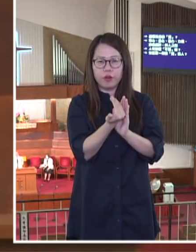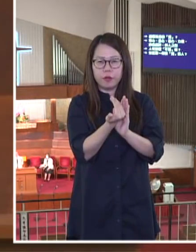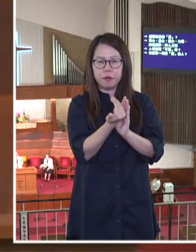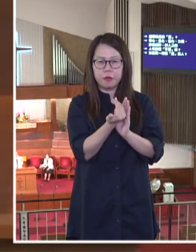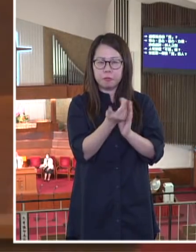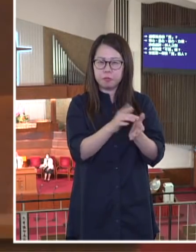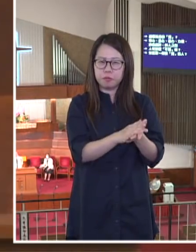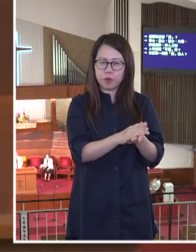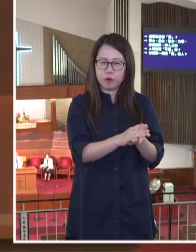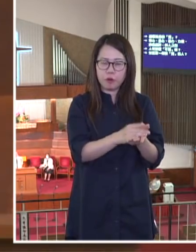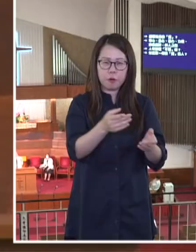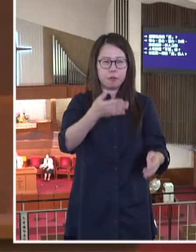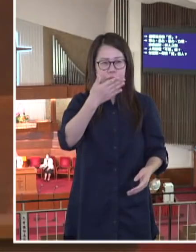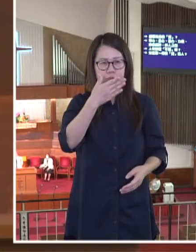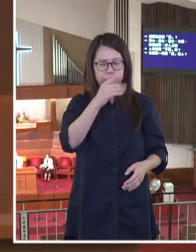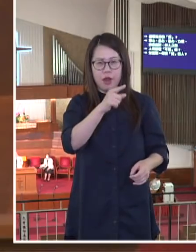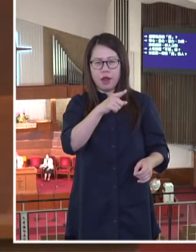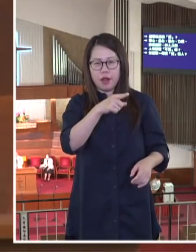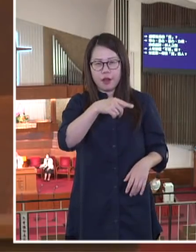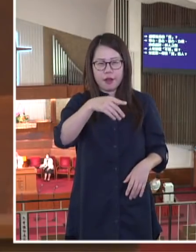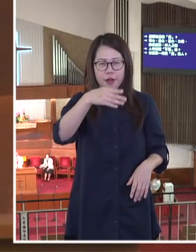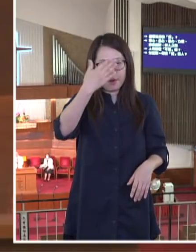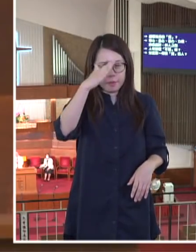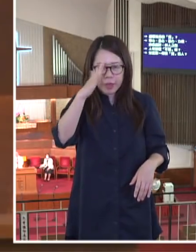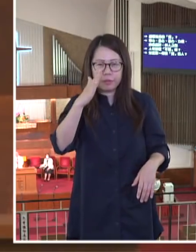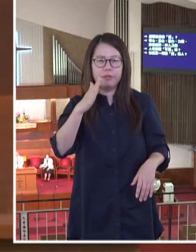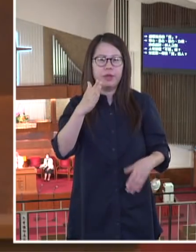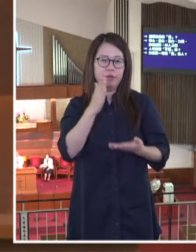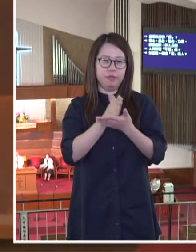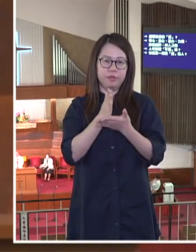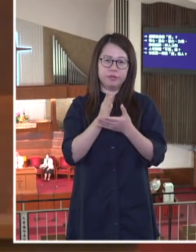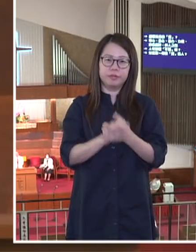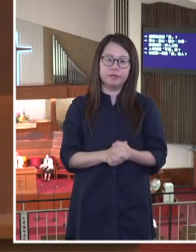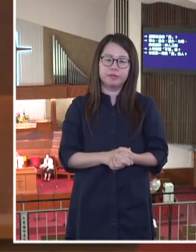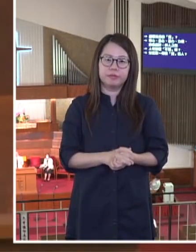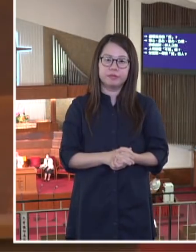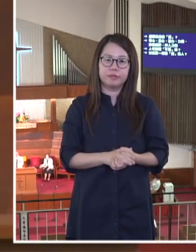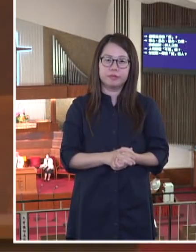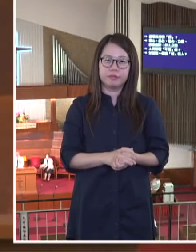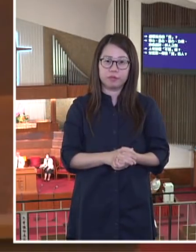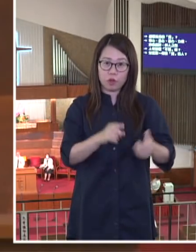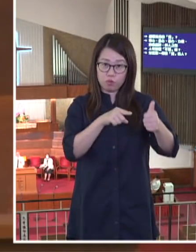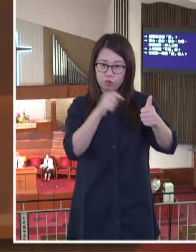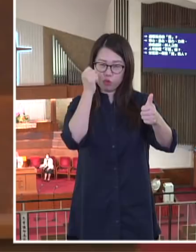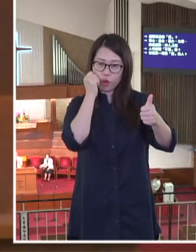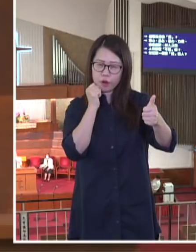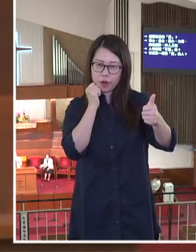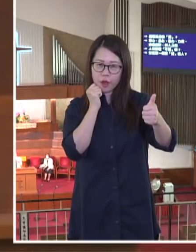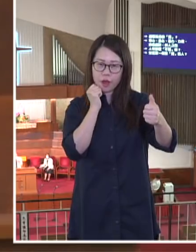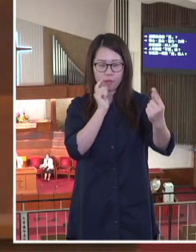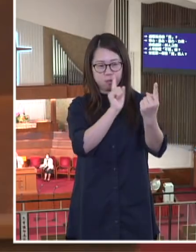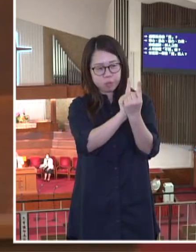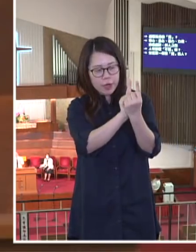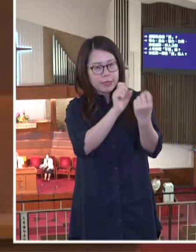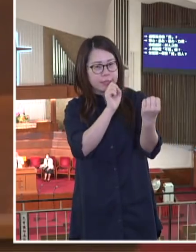么阔，可能我们看得比较窄。但是当一些长者你跟他们聊天的时候，你可能会发现